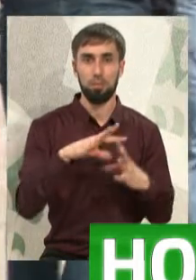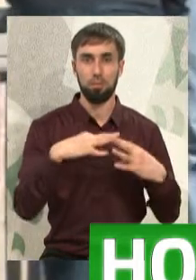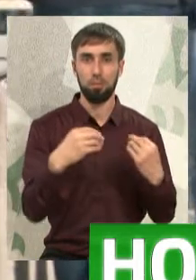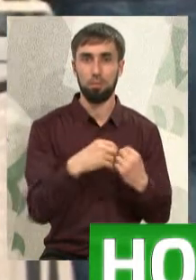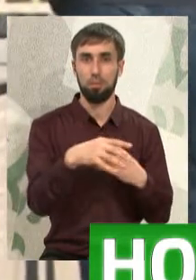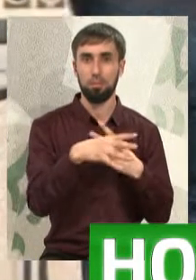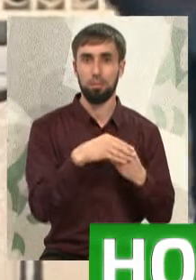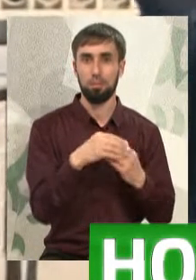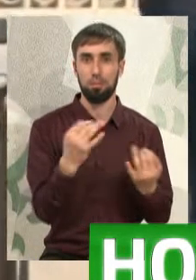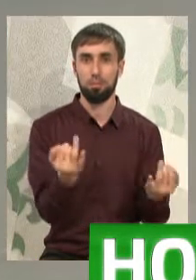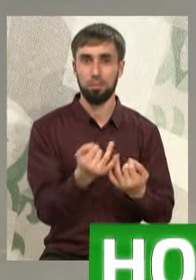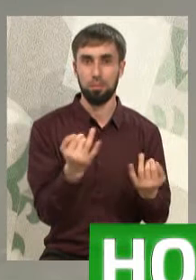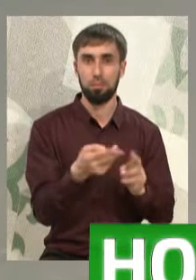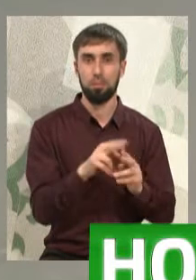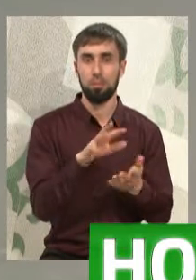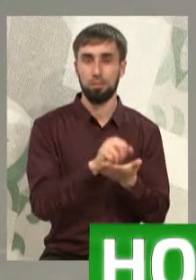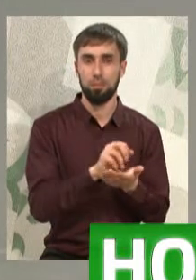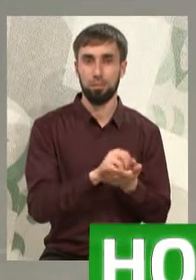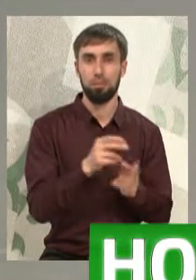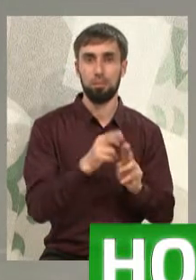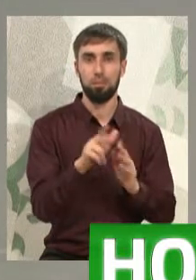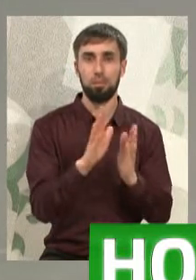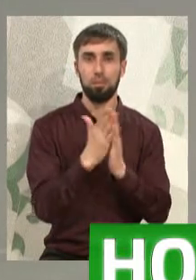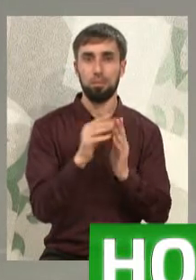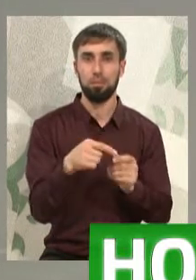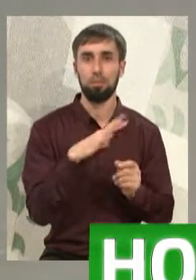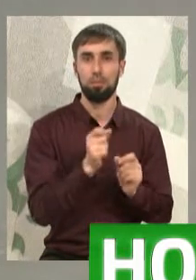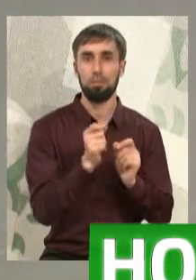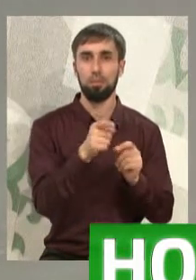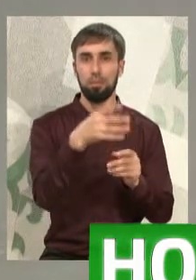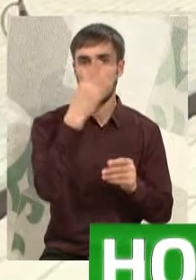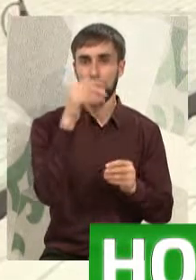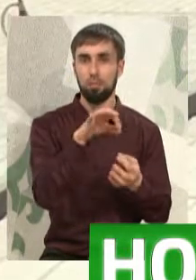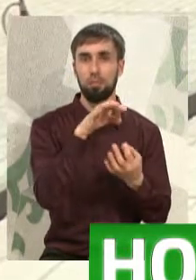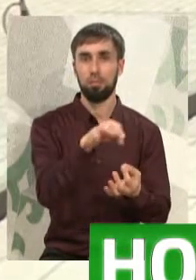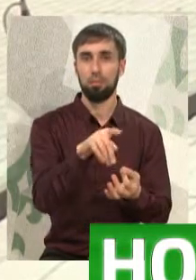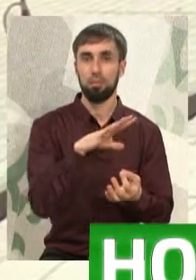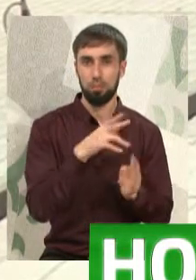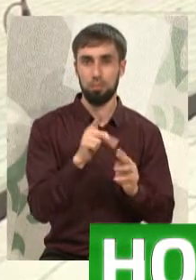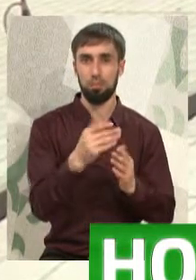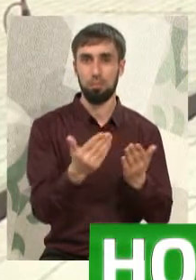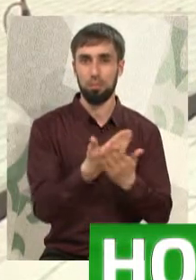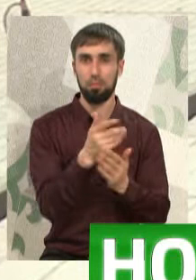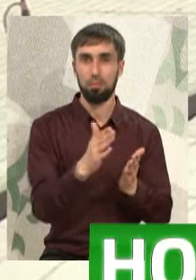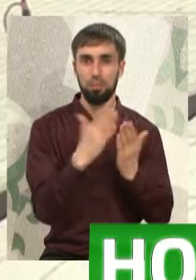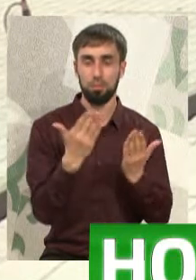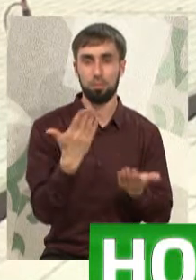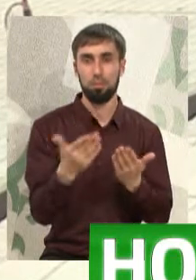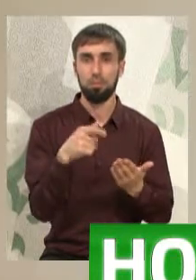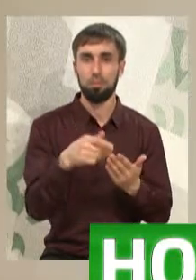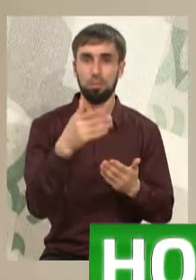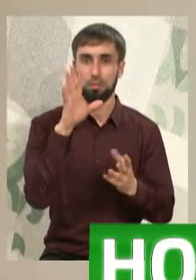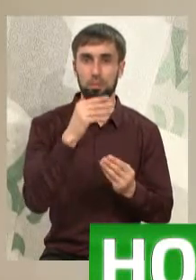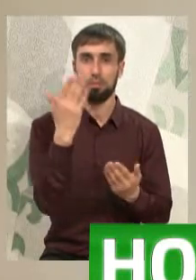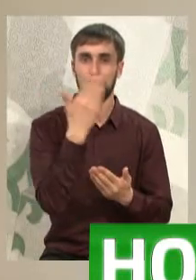руки просто не доходили. Почитать книжку, которая лежит полгода, посмотреть фильмы, заняться саморазвитием и даже подумать о смысле жизни.